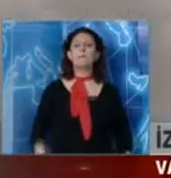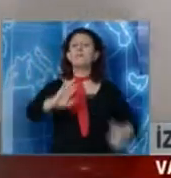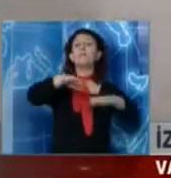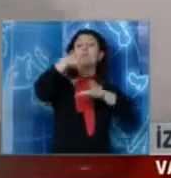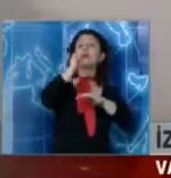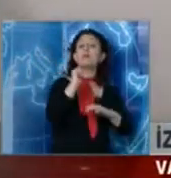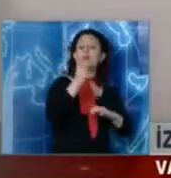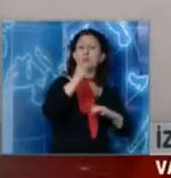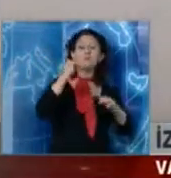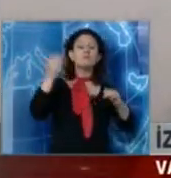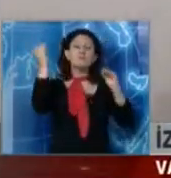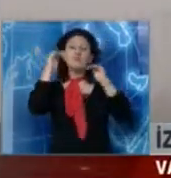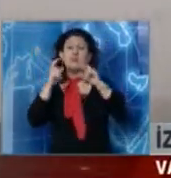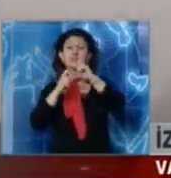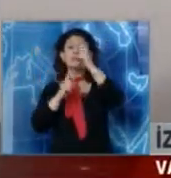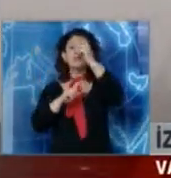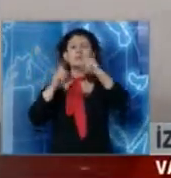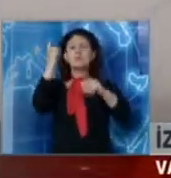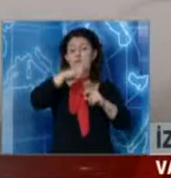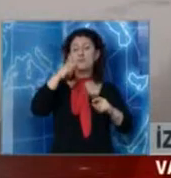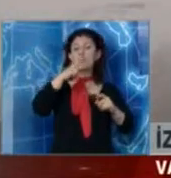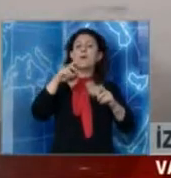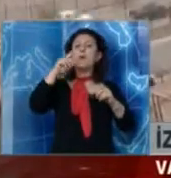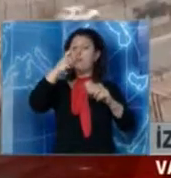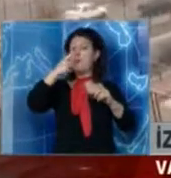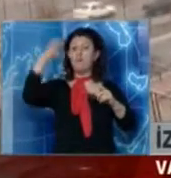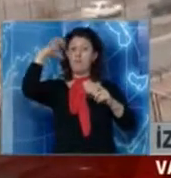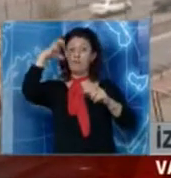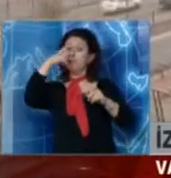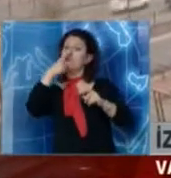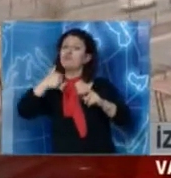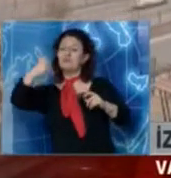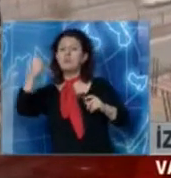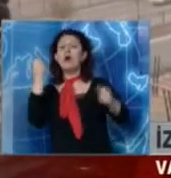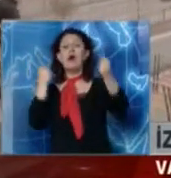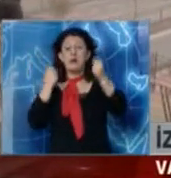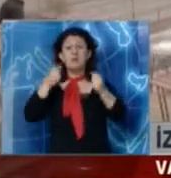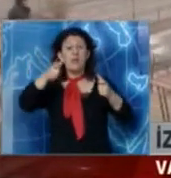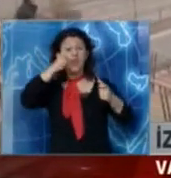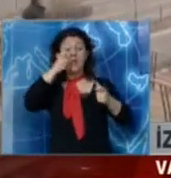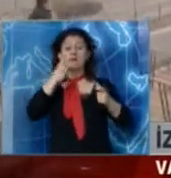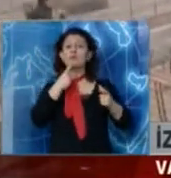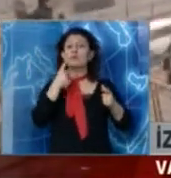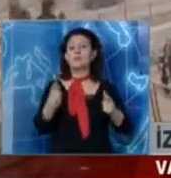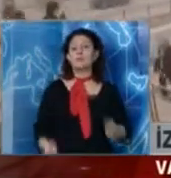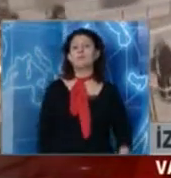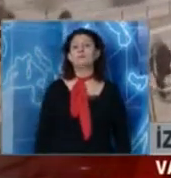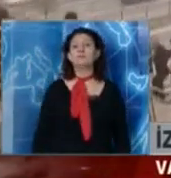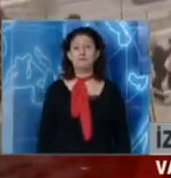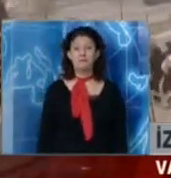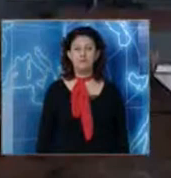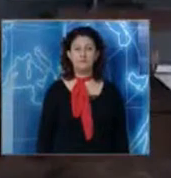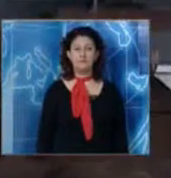Diğer günlerde de meydana gelebilecek sis nedeniyle Meteoroloji Müdürlüğü yetkilileri araç sürücüleri ile yayaları dikkatli olmaları konusunda uyardı.